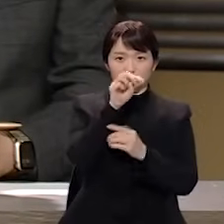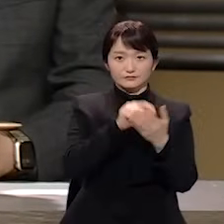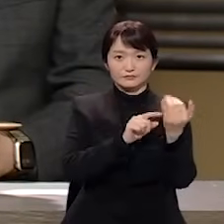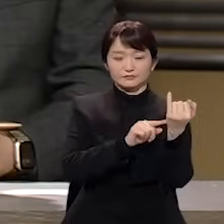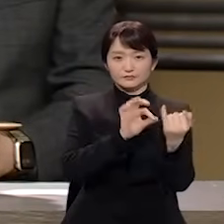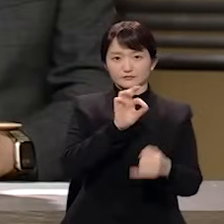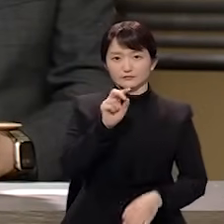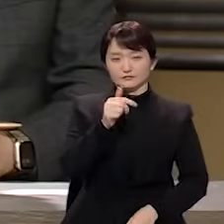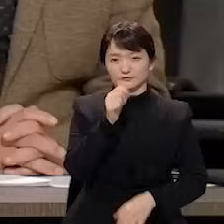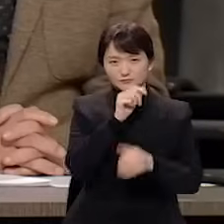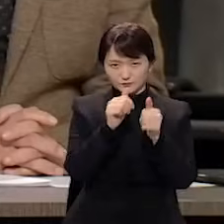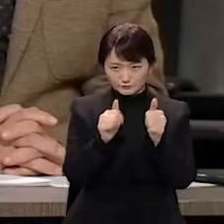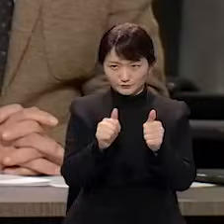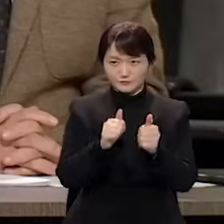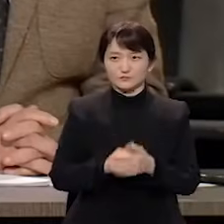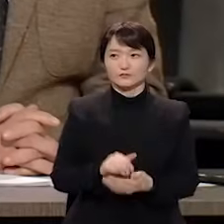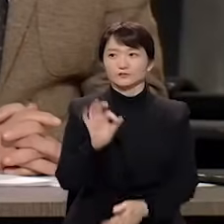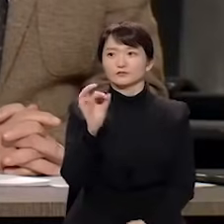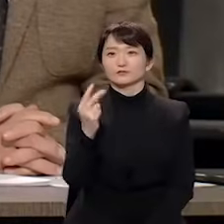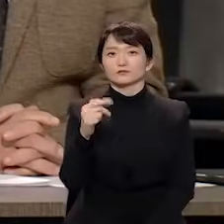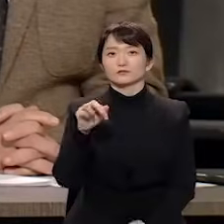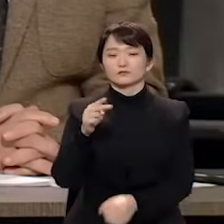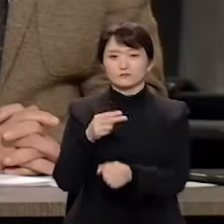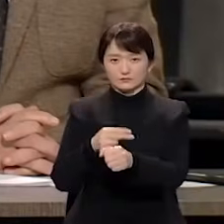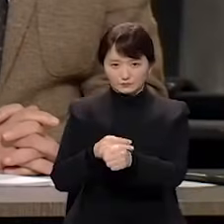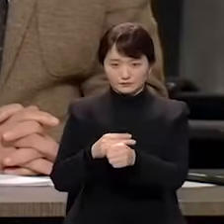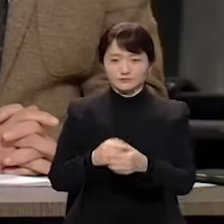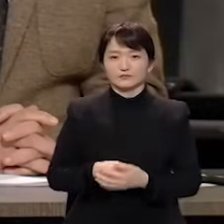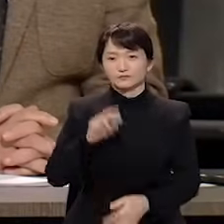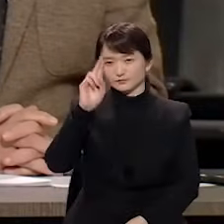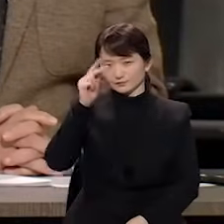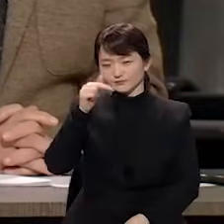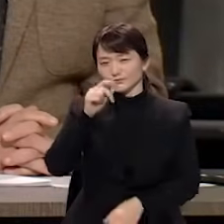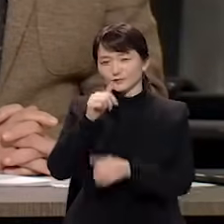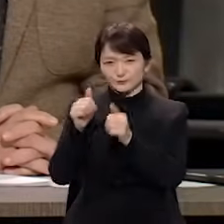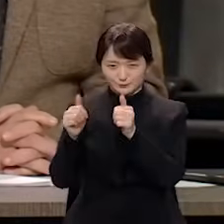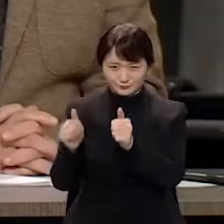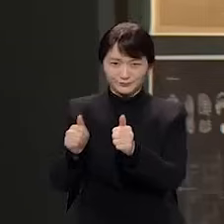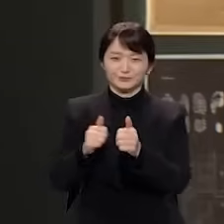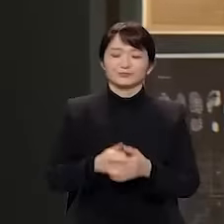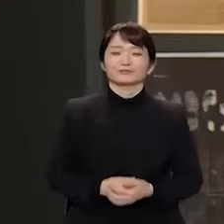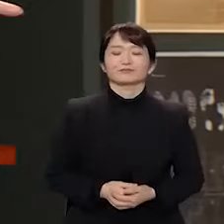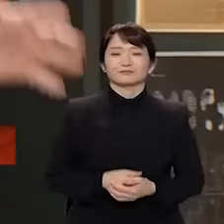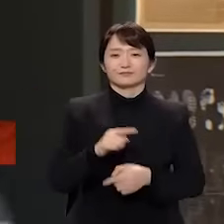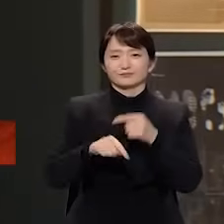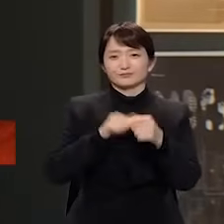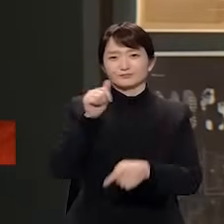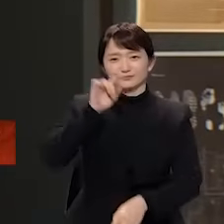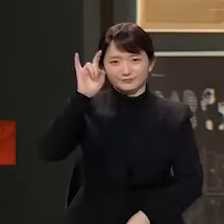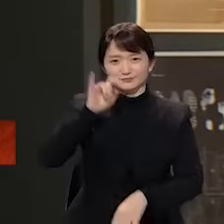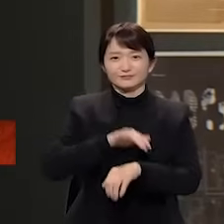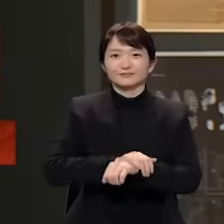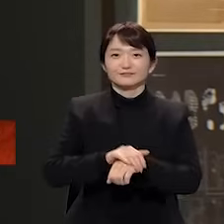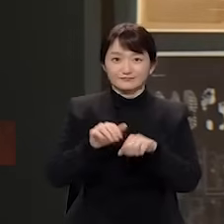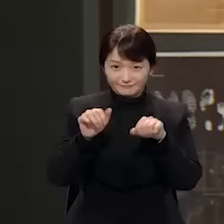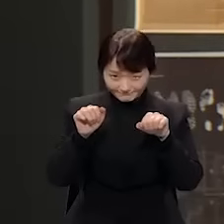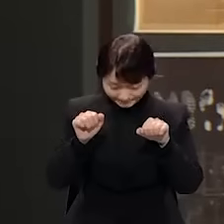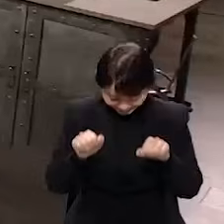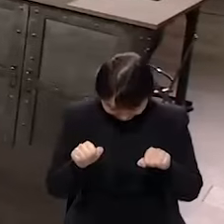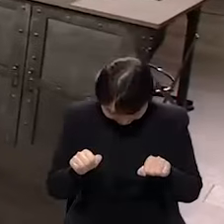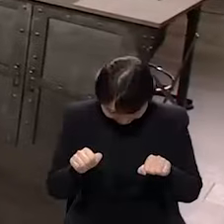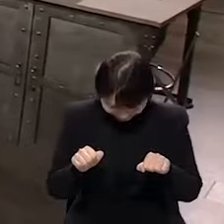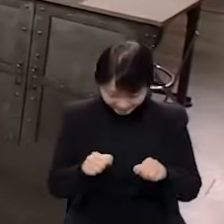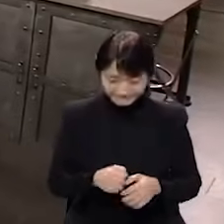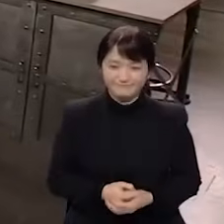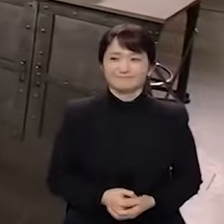양변호사 윤 순천대 교수 박 변호사 그리고 박준 수 선생님 나오셨습니다 안녕하세요